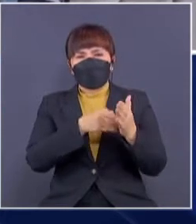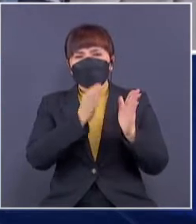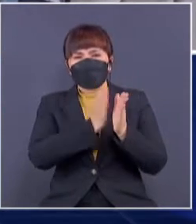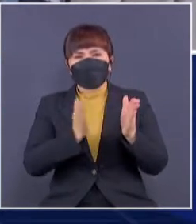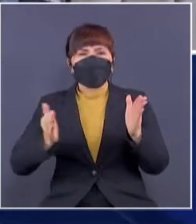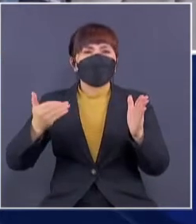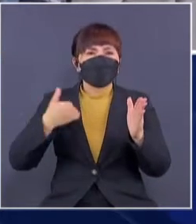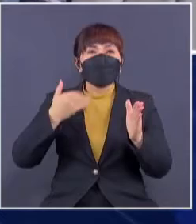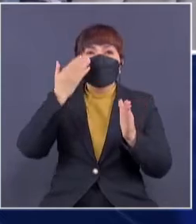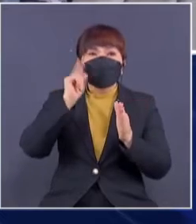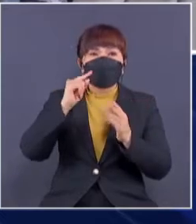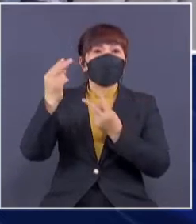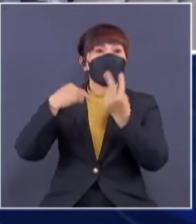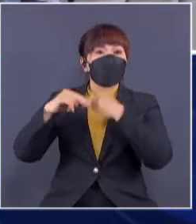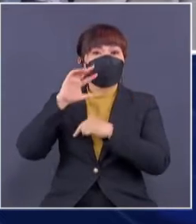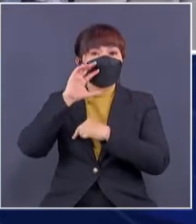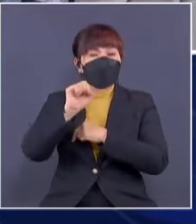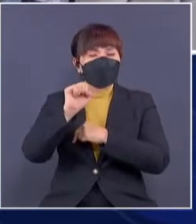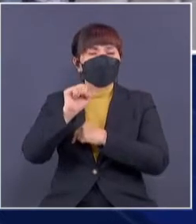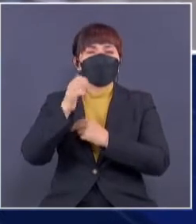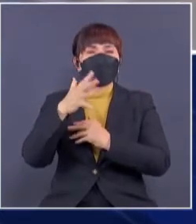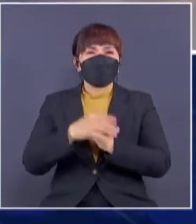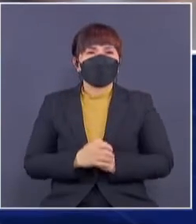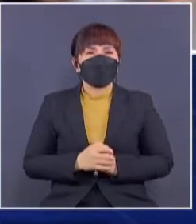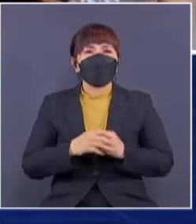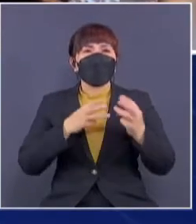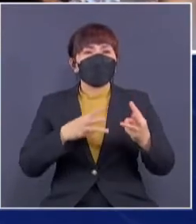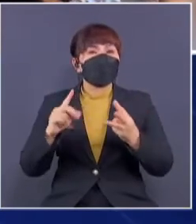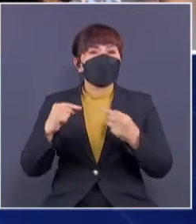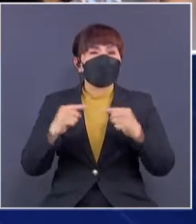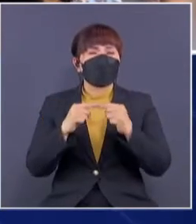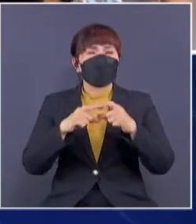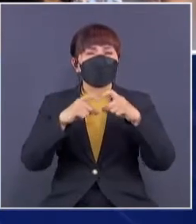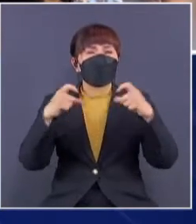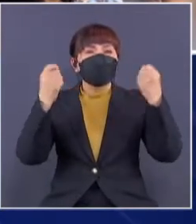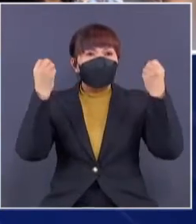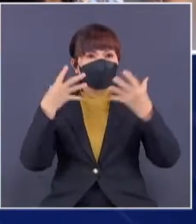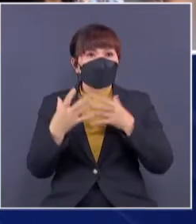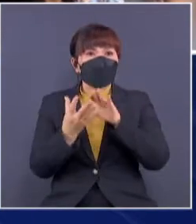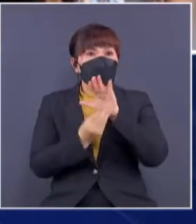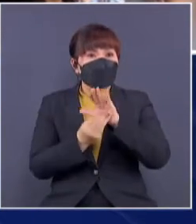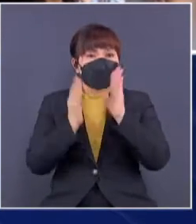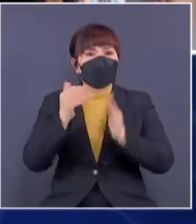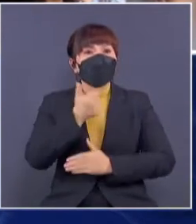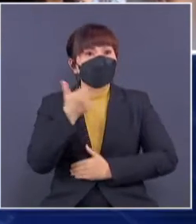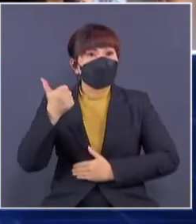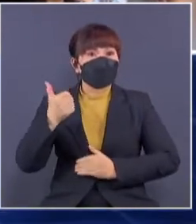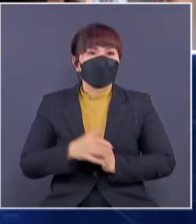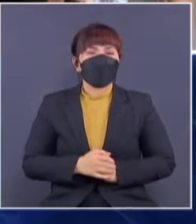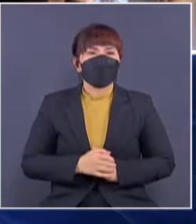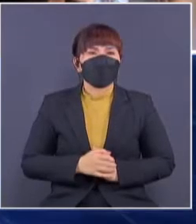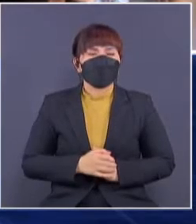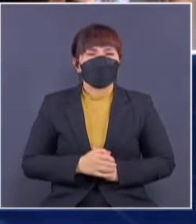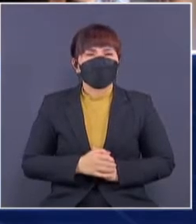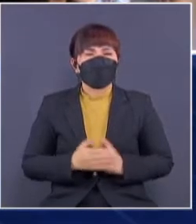างดีเพื่อหลบเลี่ยงการตรวจสอบจับกุมโดยใช้สำเนารูปถ่ายบัตรประจำตัวประชาชนคนอื่นเนี่ย